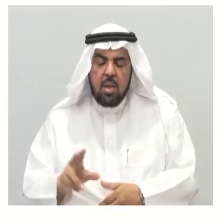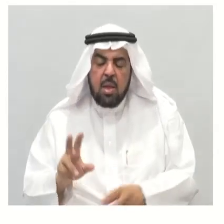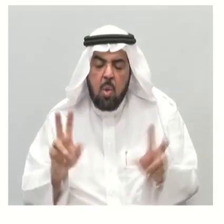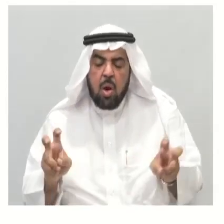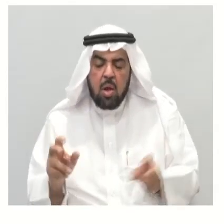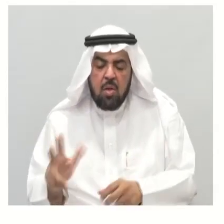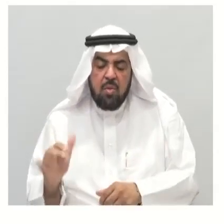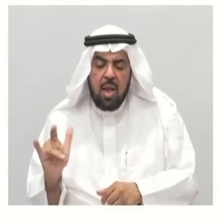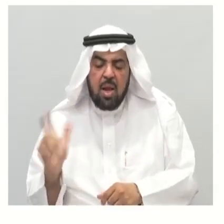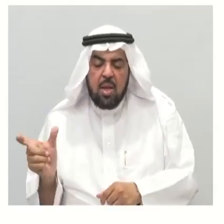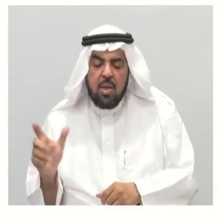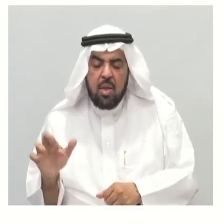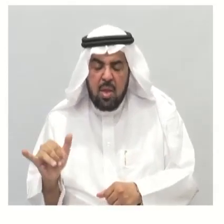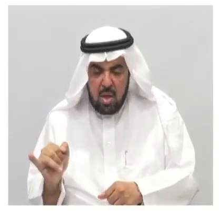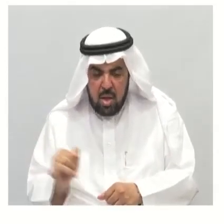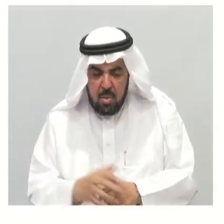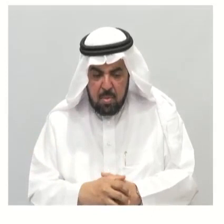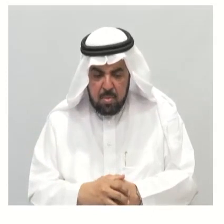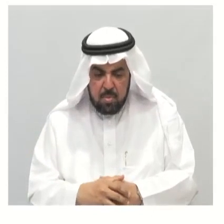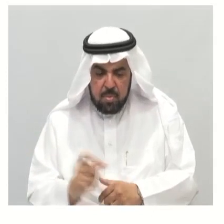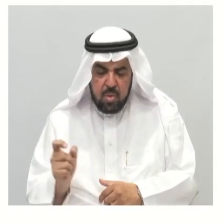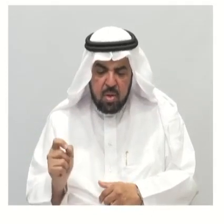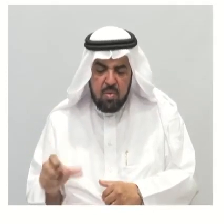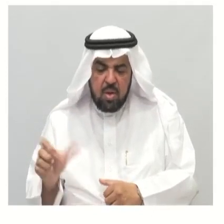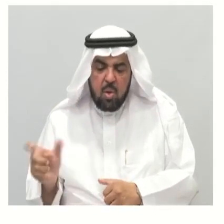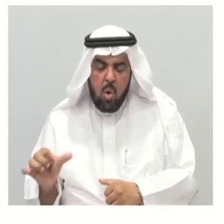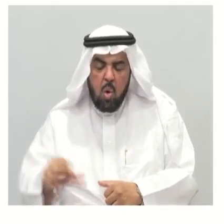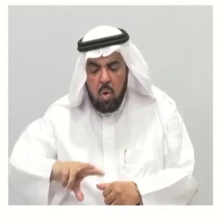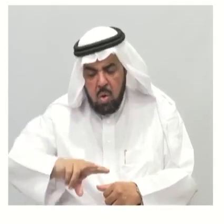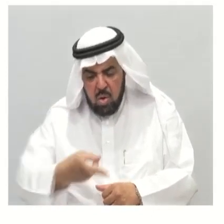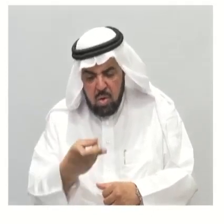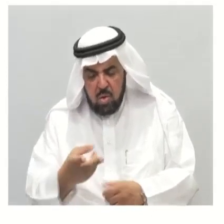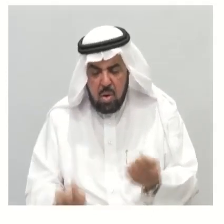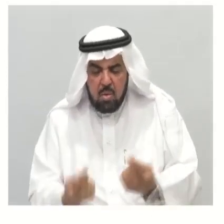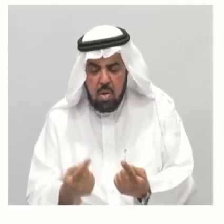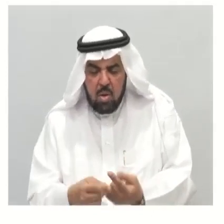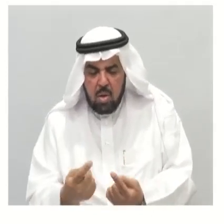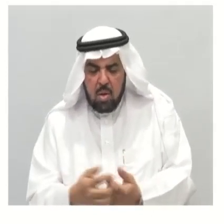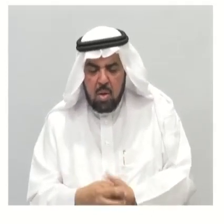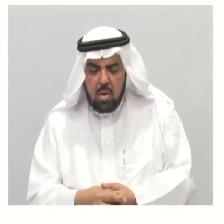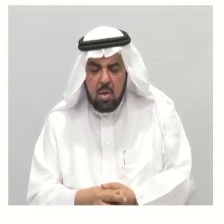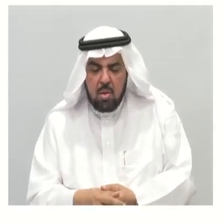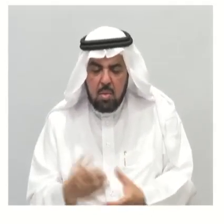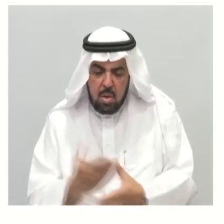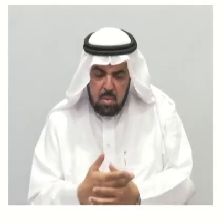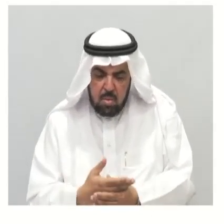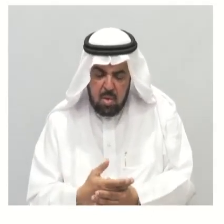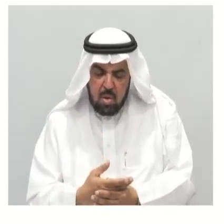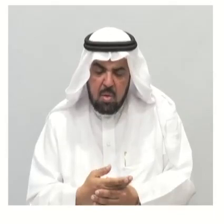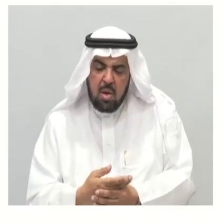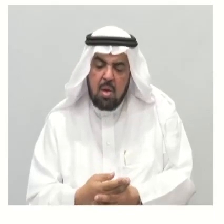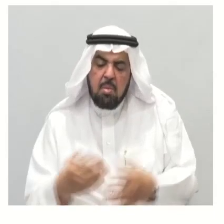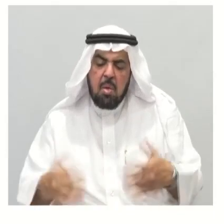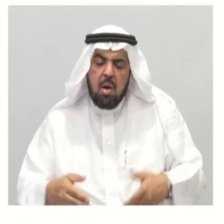بوليفينول، فيقومون بتعطيله ويتم تغييره، ويقوم المزارعون بذلك لسبب